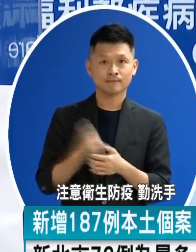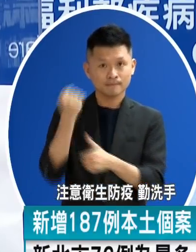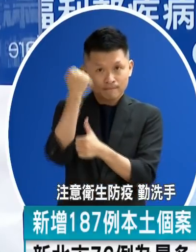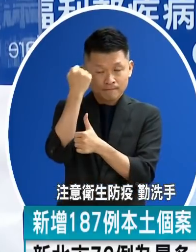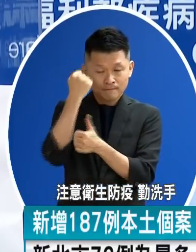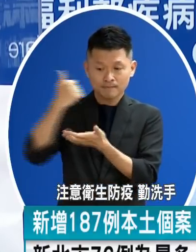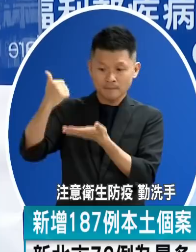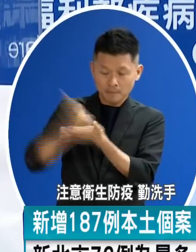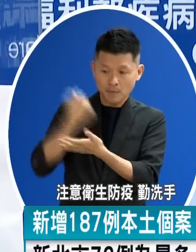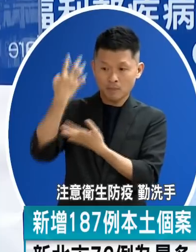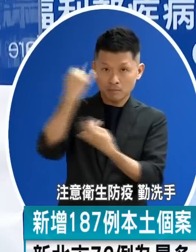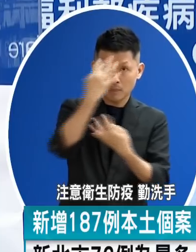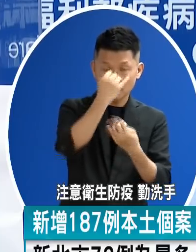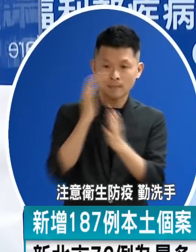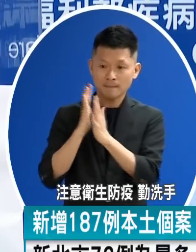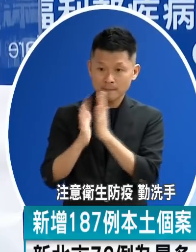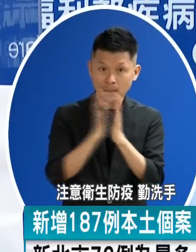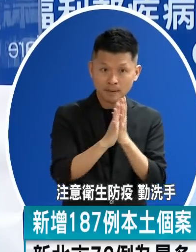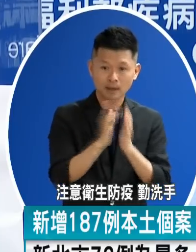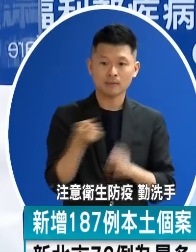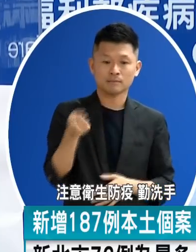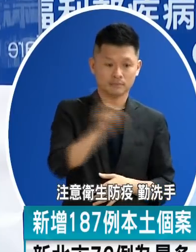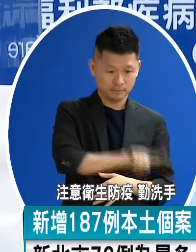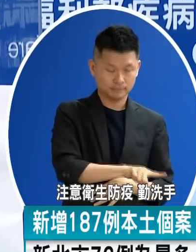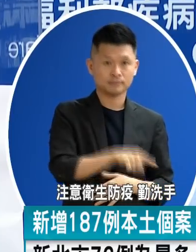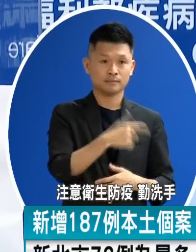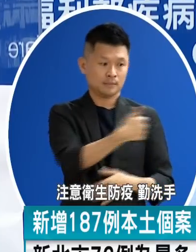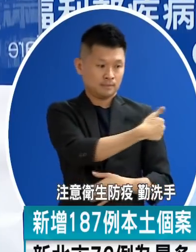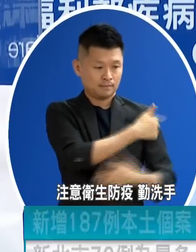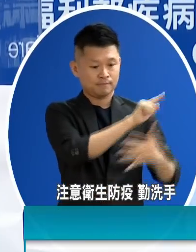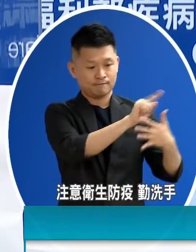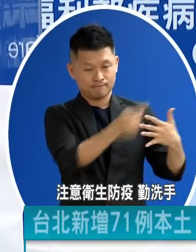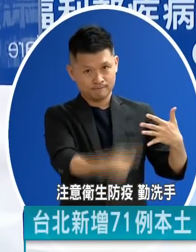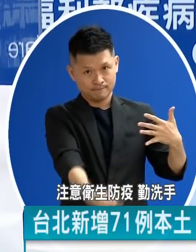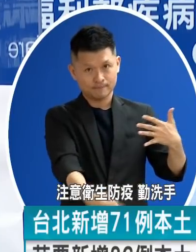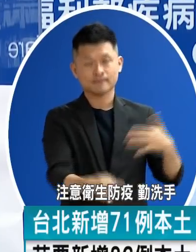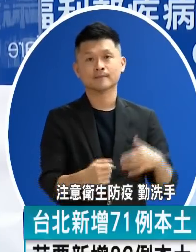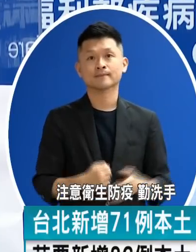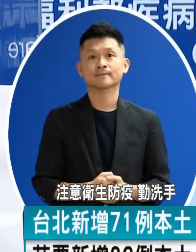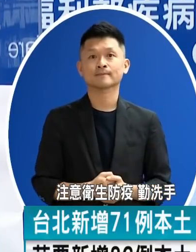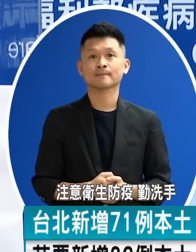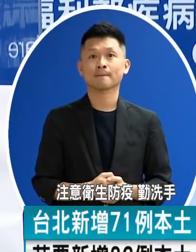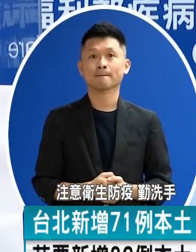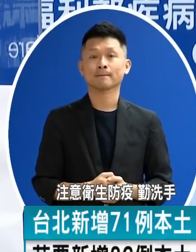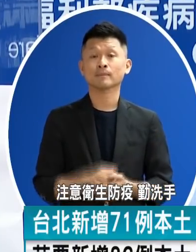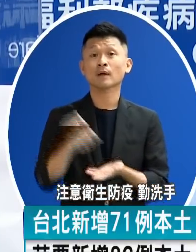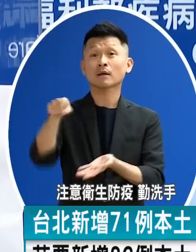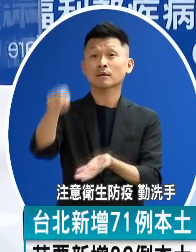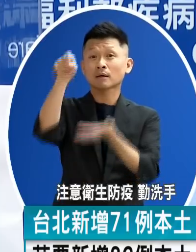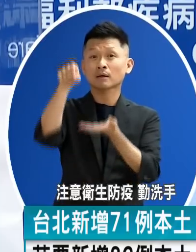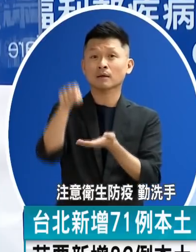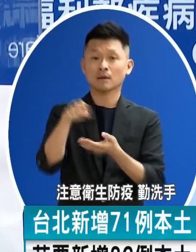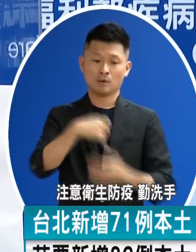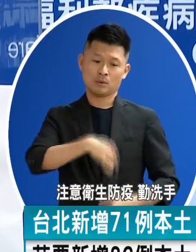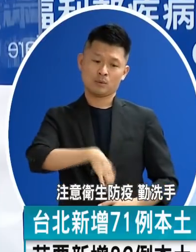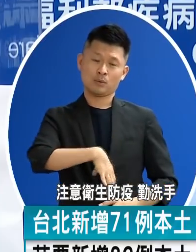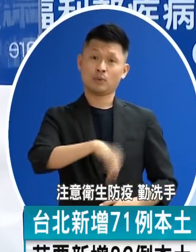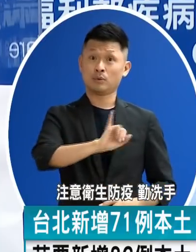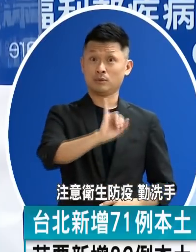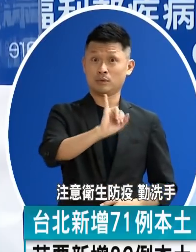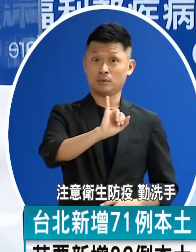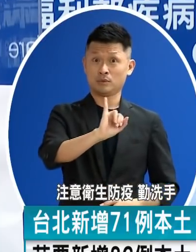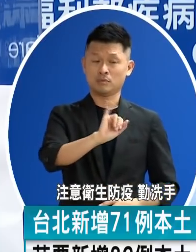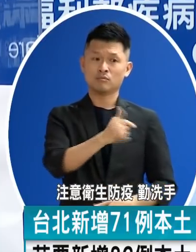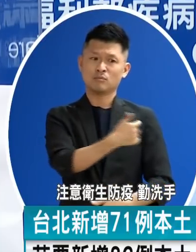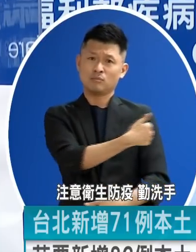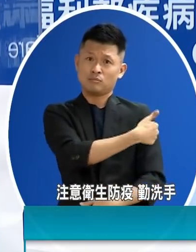程，然后才来安排这接种的一个对象。那至于在大家提出来说，在孕妇要来施